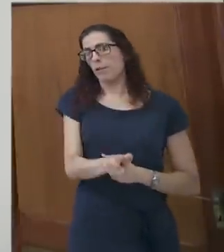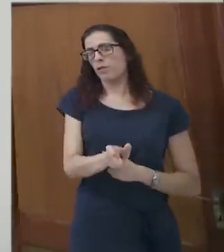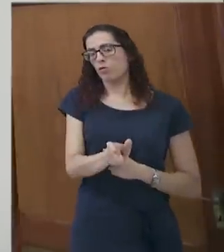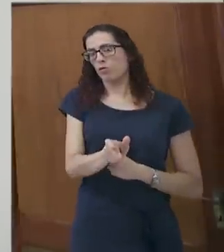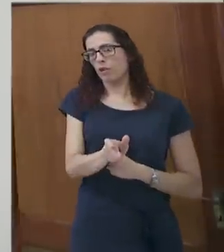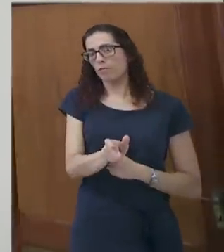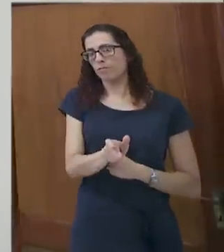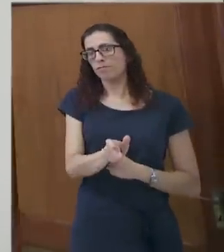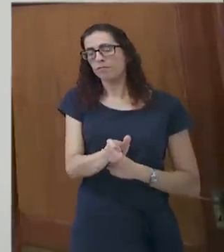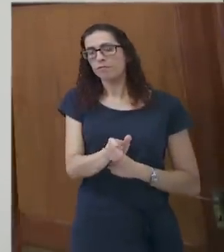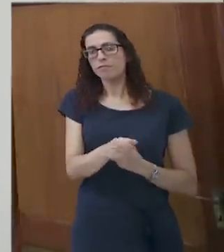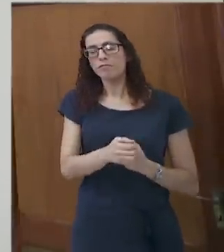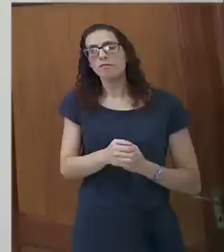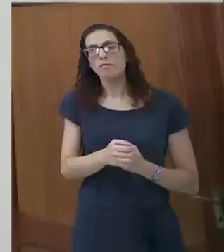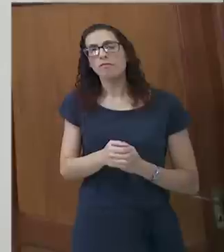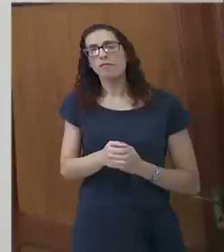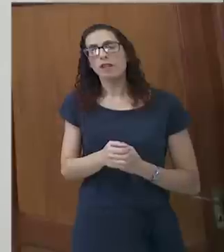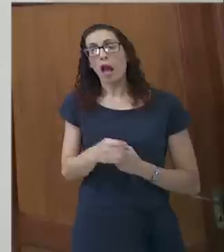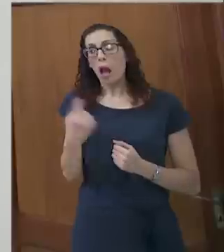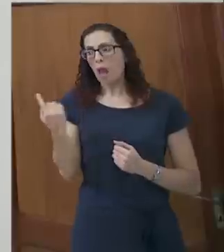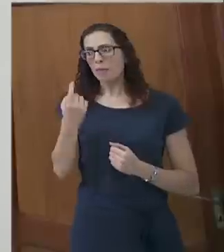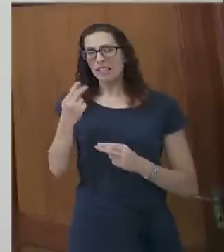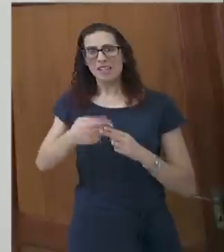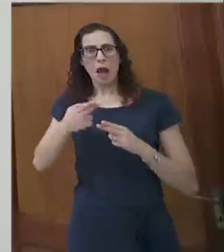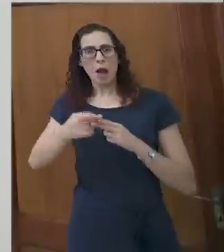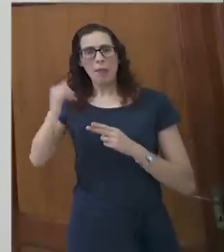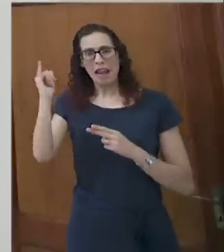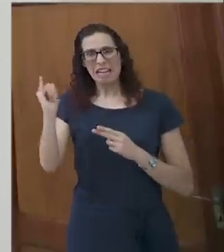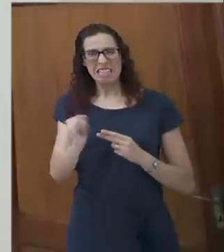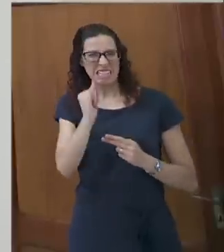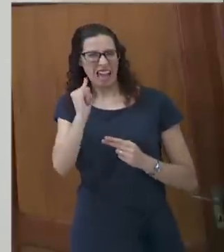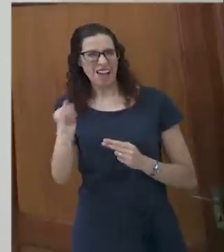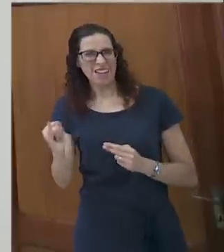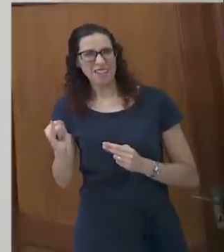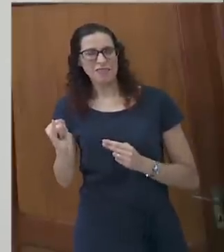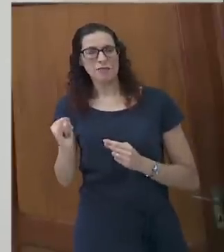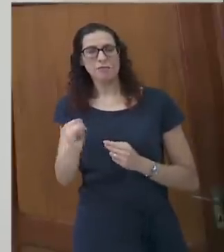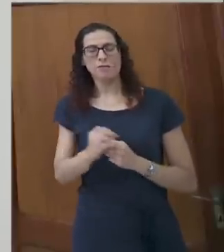tiegħu, dawk li jagħmlu ħsara.